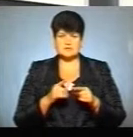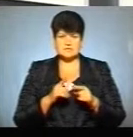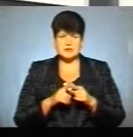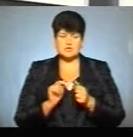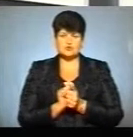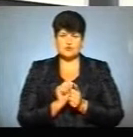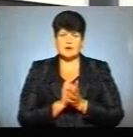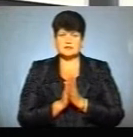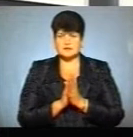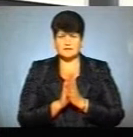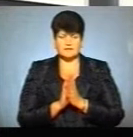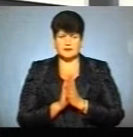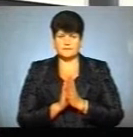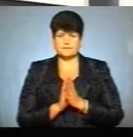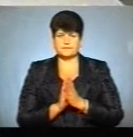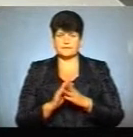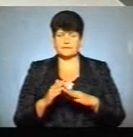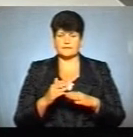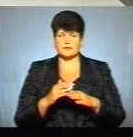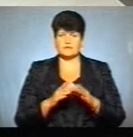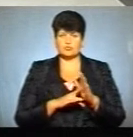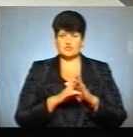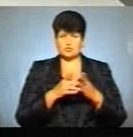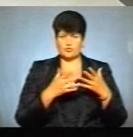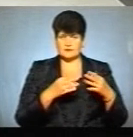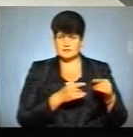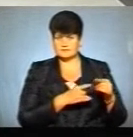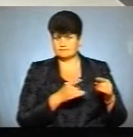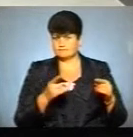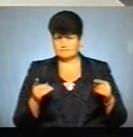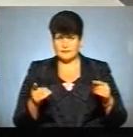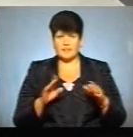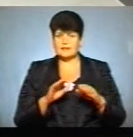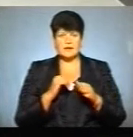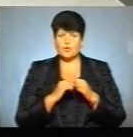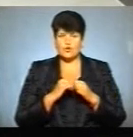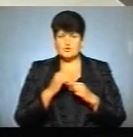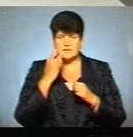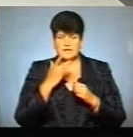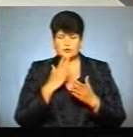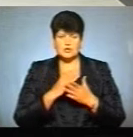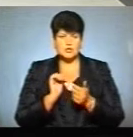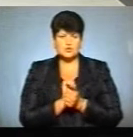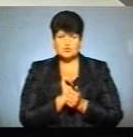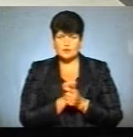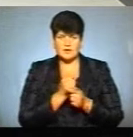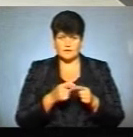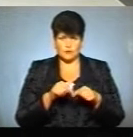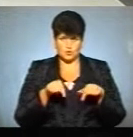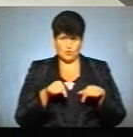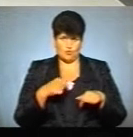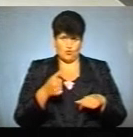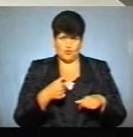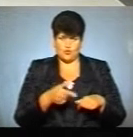нас від початку весни. Проте не кожне літо таке посушливе і сухе, як от цього року